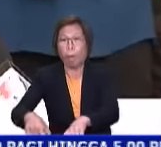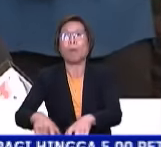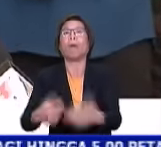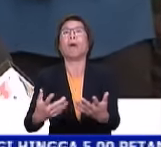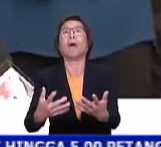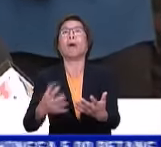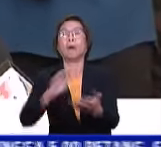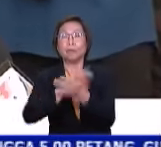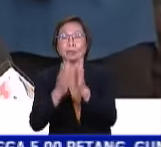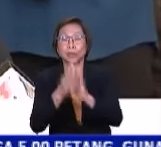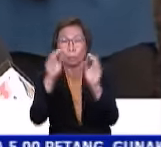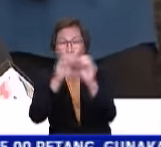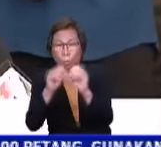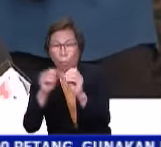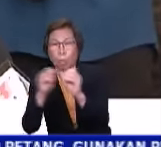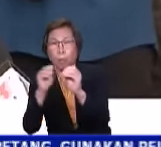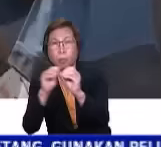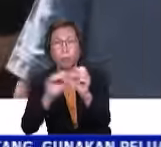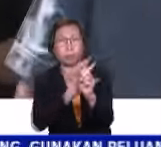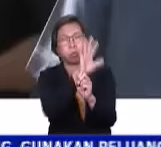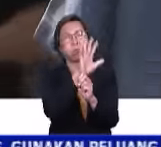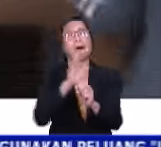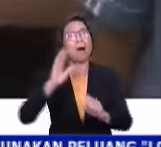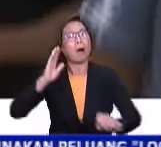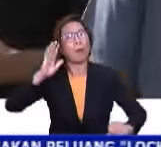akhirnya akan turun juga.